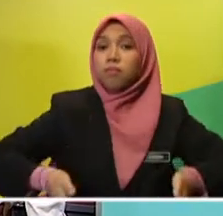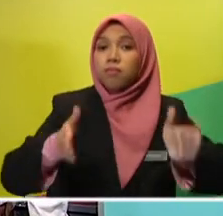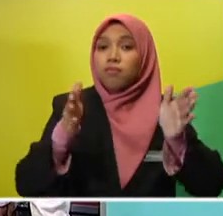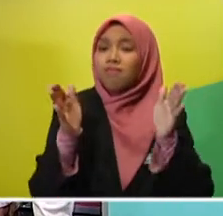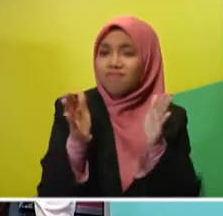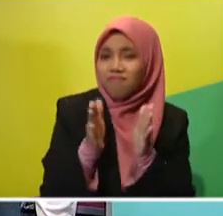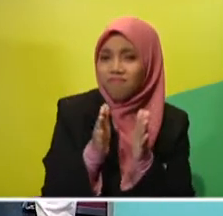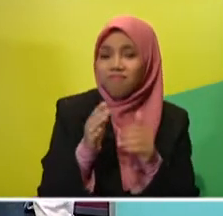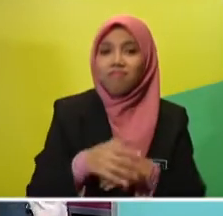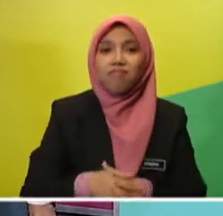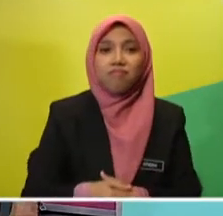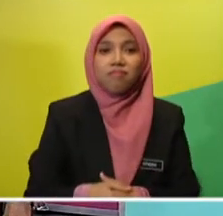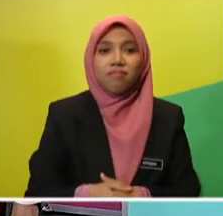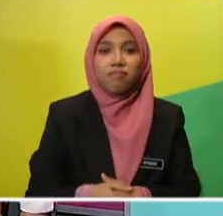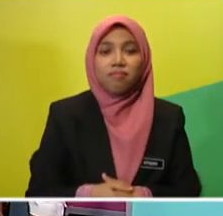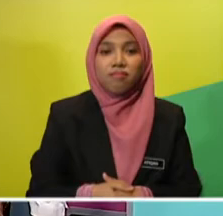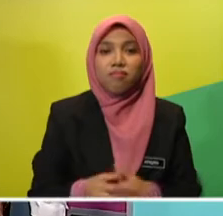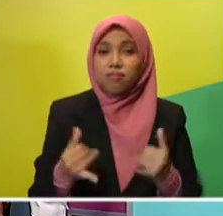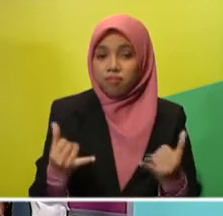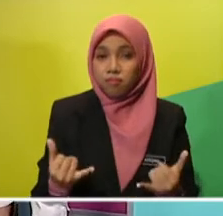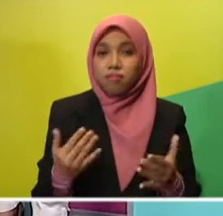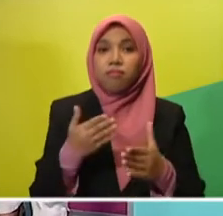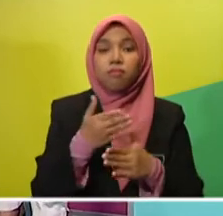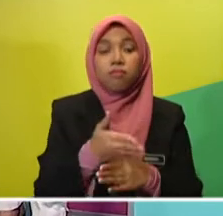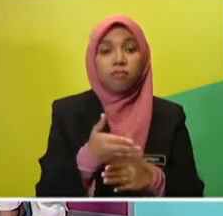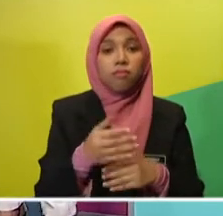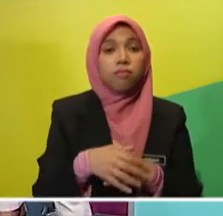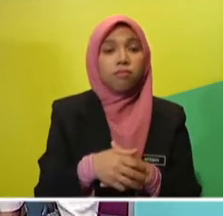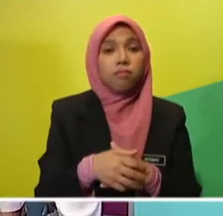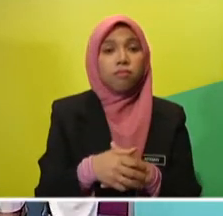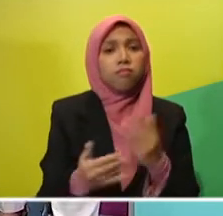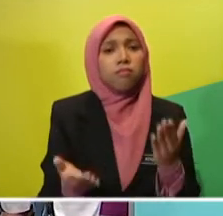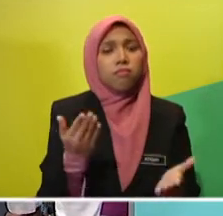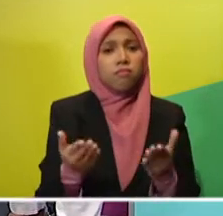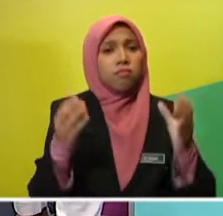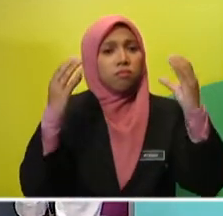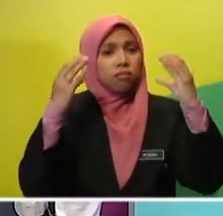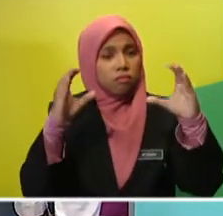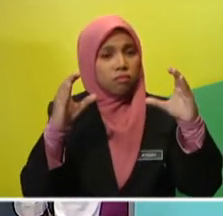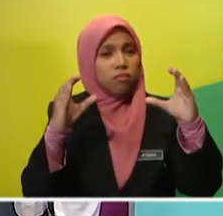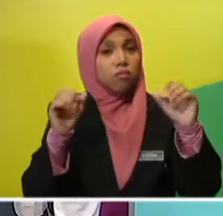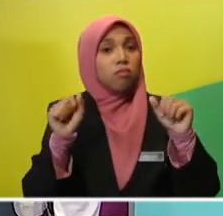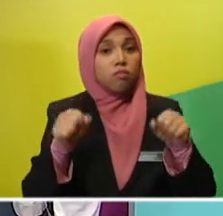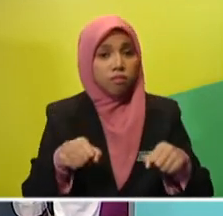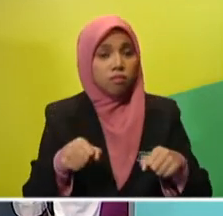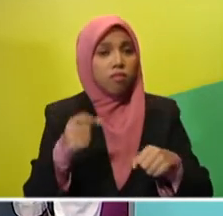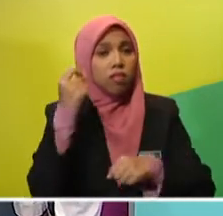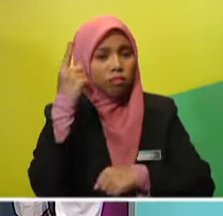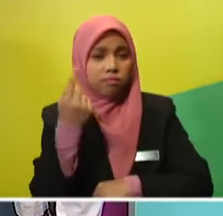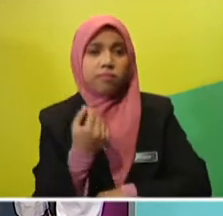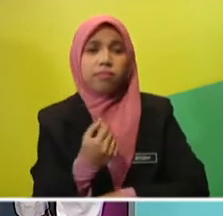Baik. Yang seterusnya cikgu, mungkin juga cikgu dapat fahamkan kepada saya dan